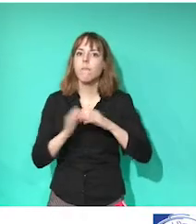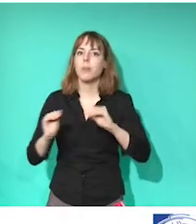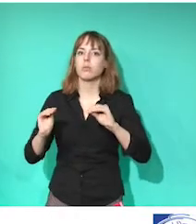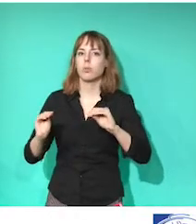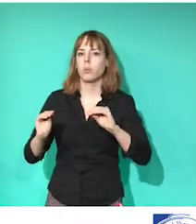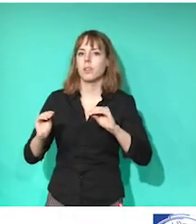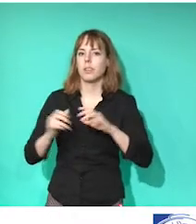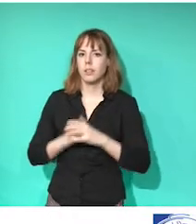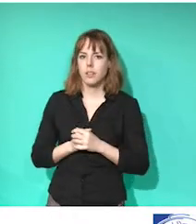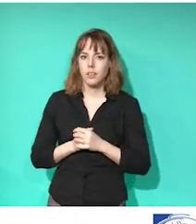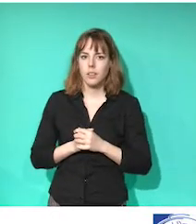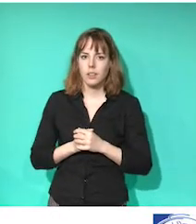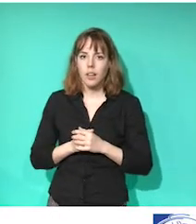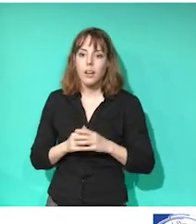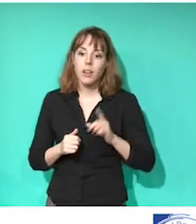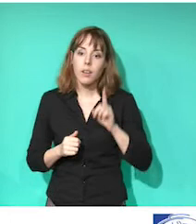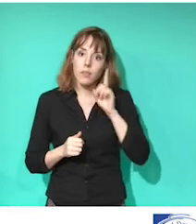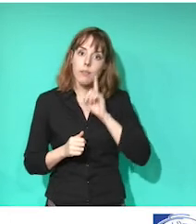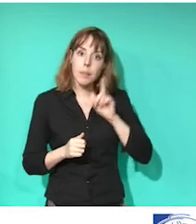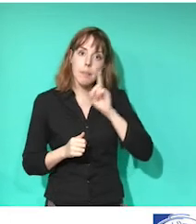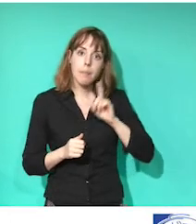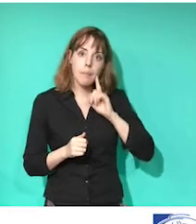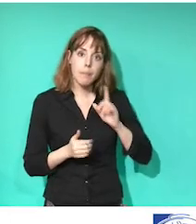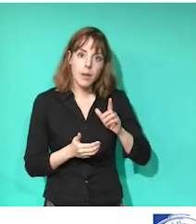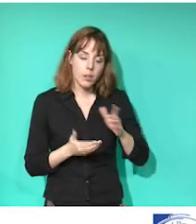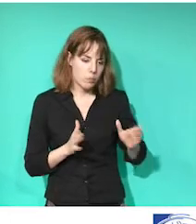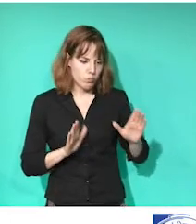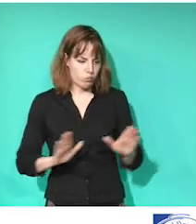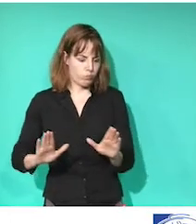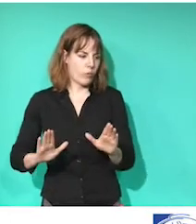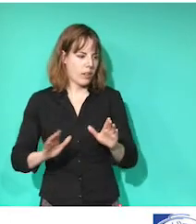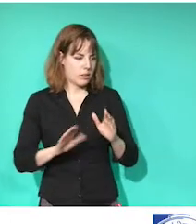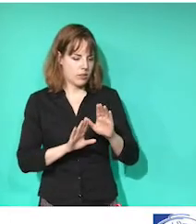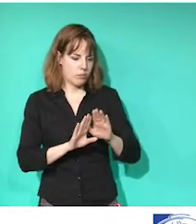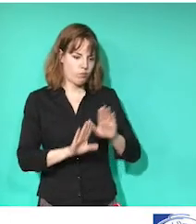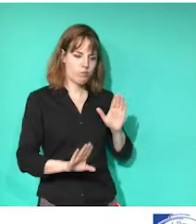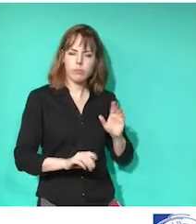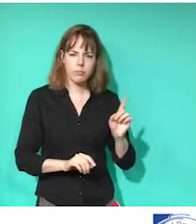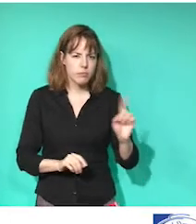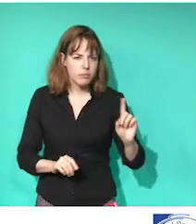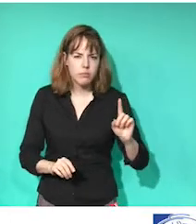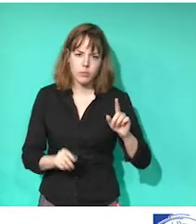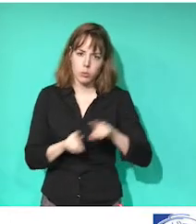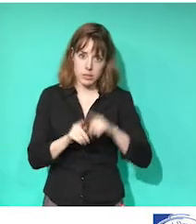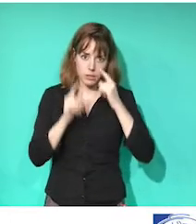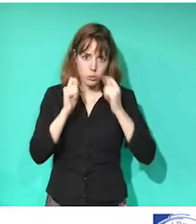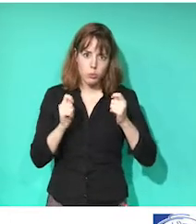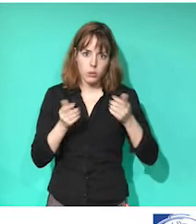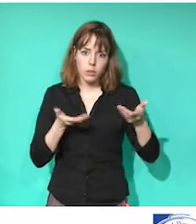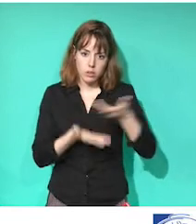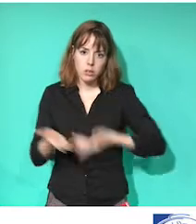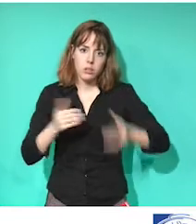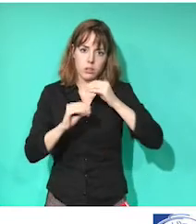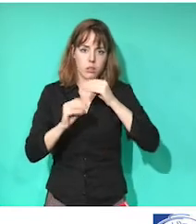d'effacement des femmes au profit du collectif, et faire attention aussi notamment dans la distribution de la parole, parce que très souvent, lorsqu'un